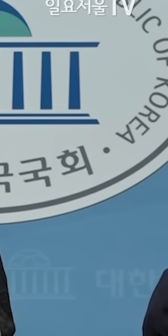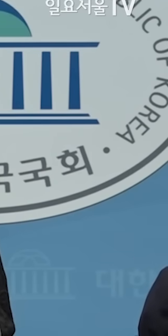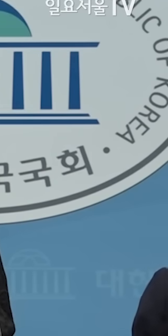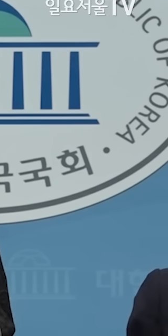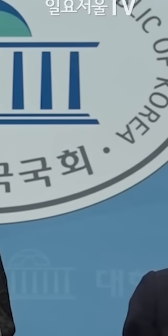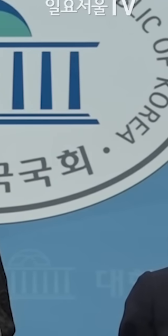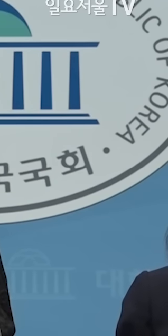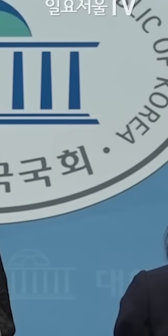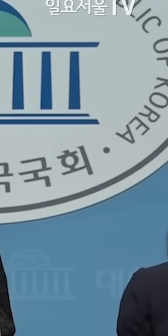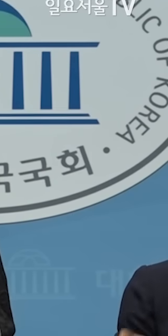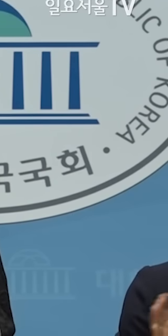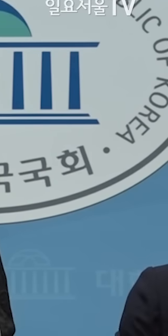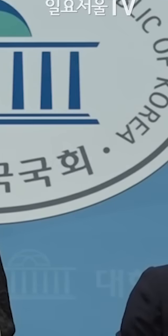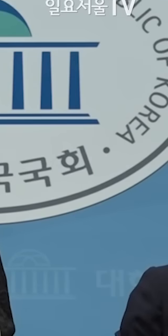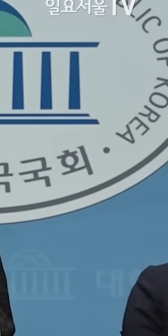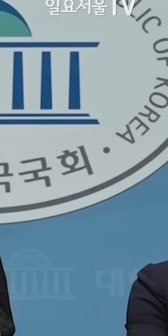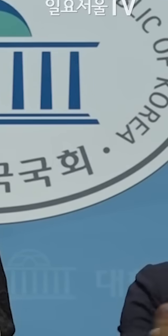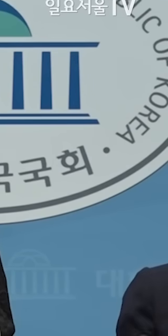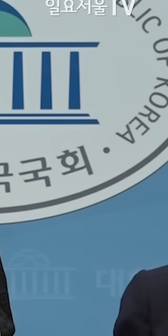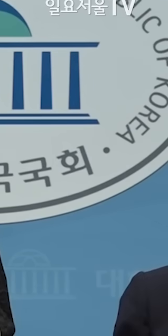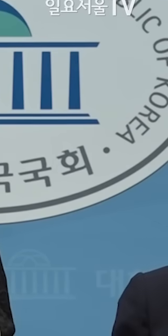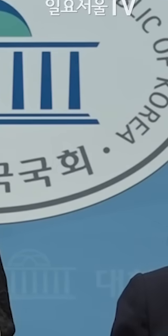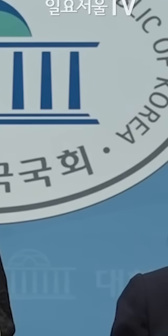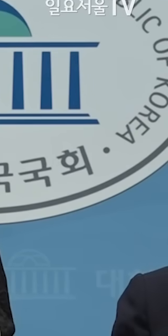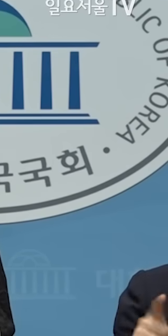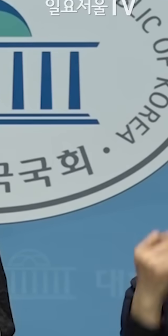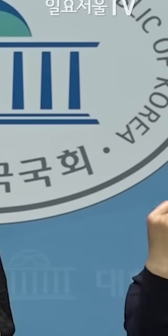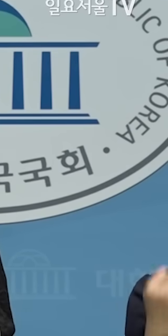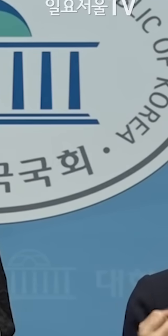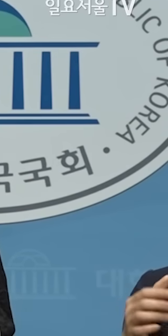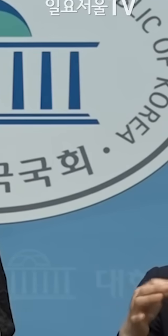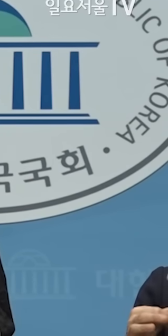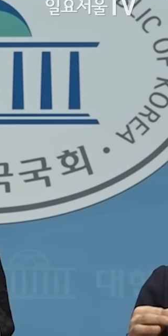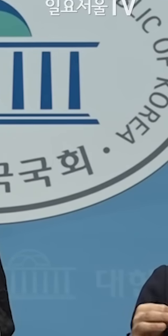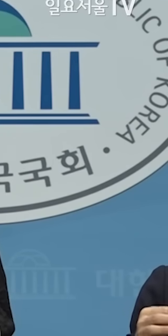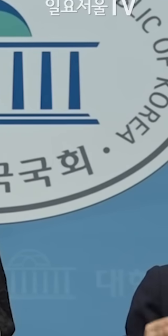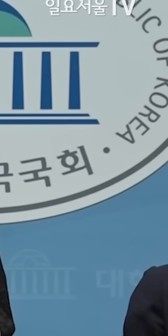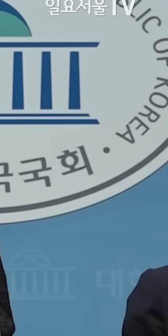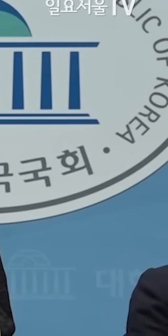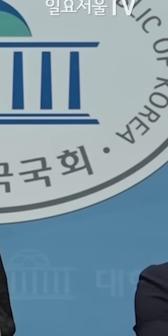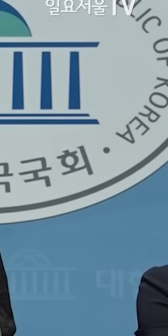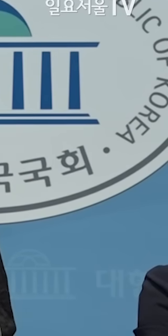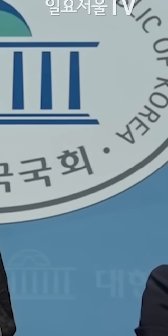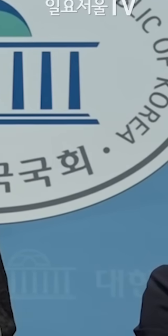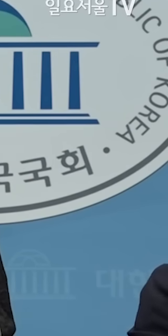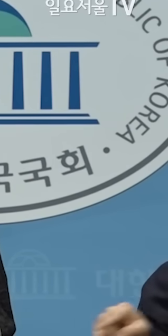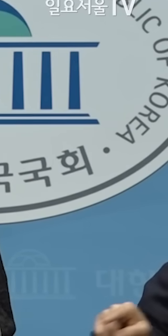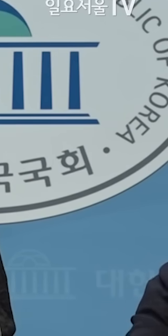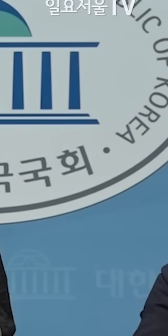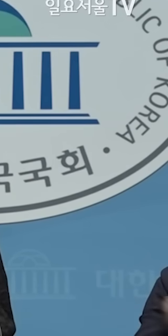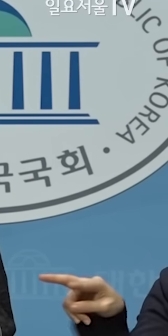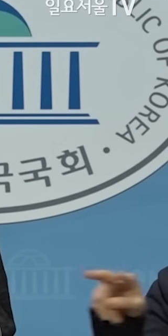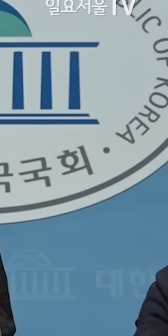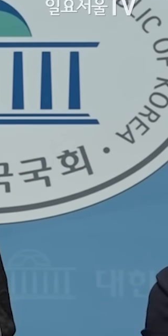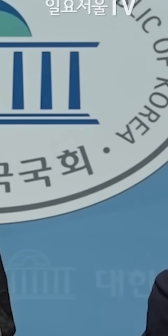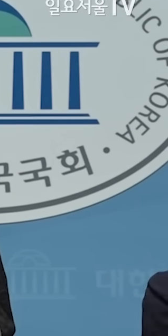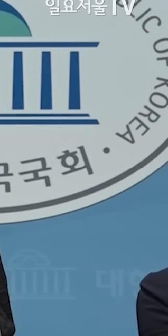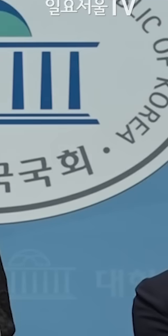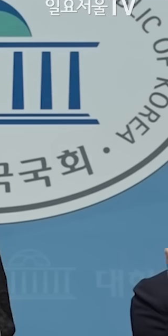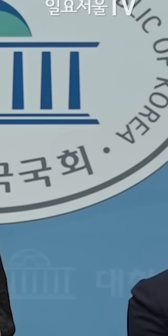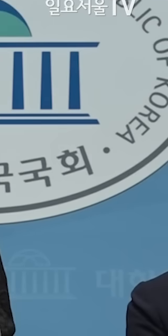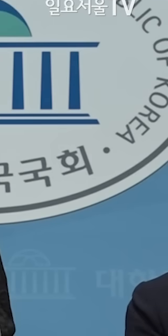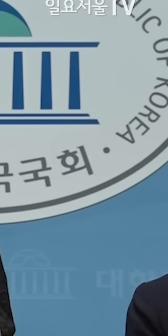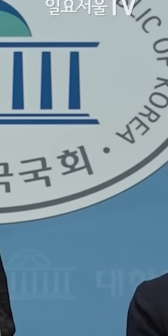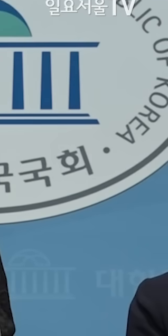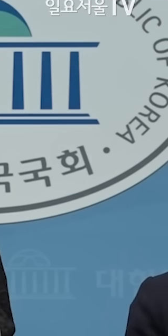일입니다 그러나 적어도 우리는 위성과 부조리를 향한 청년들의 마음을 보여줄 수는 있습니다 결